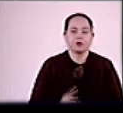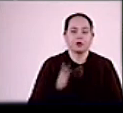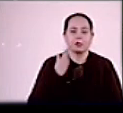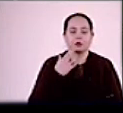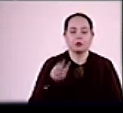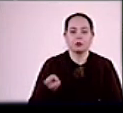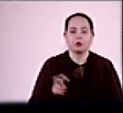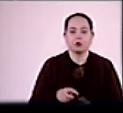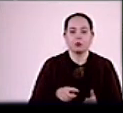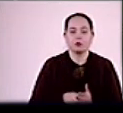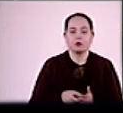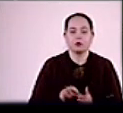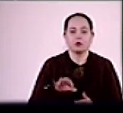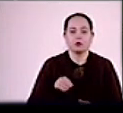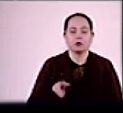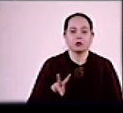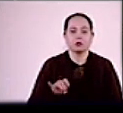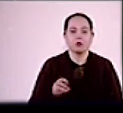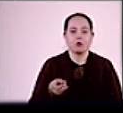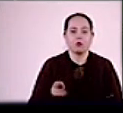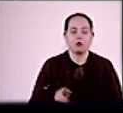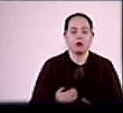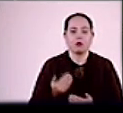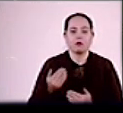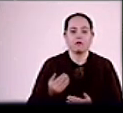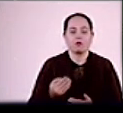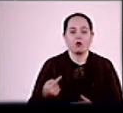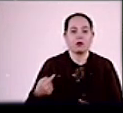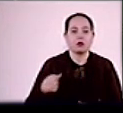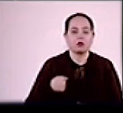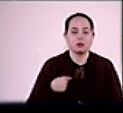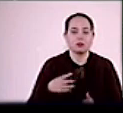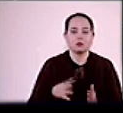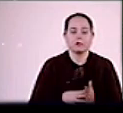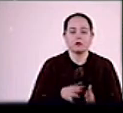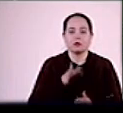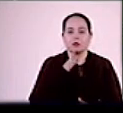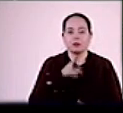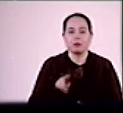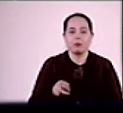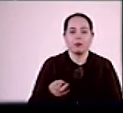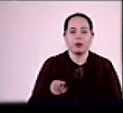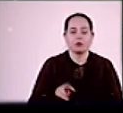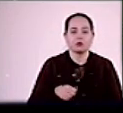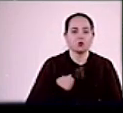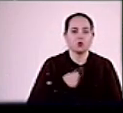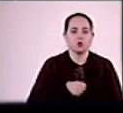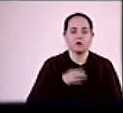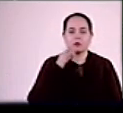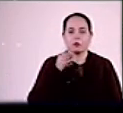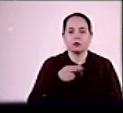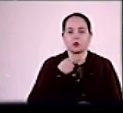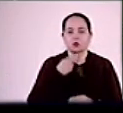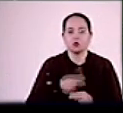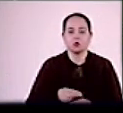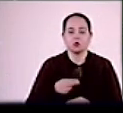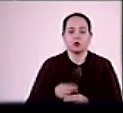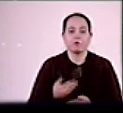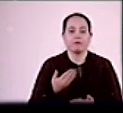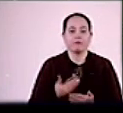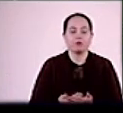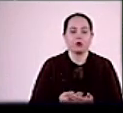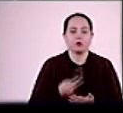Когда пришло письмо от Николая о его ранении, 9-летний Петя сурово сказал сестрам: